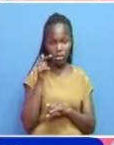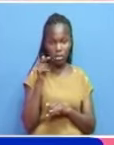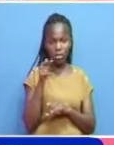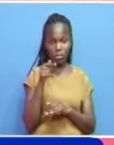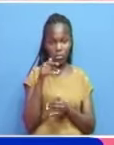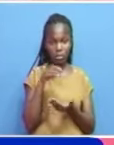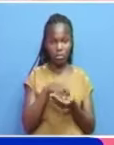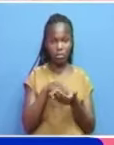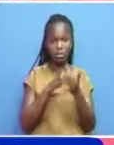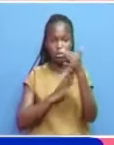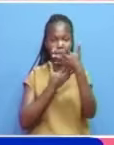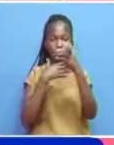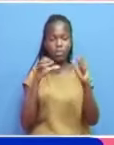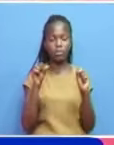deputy,